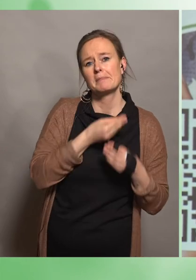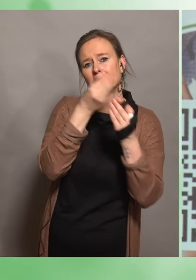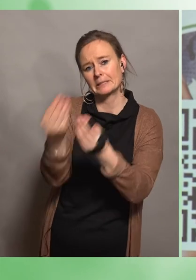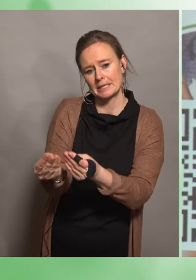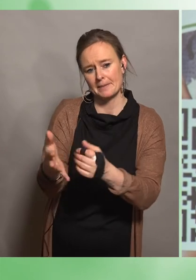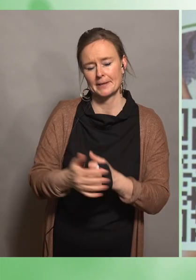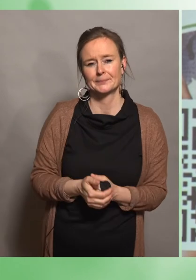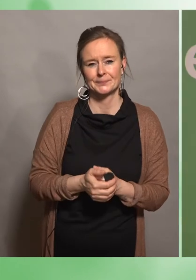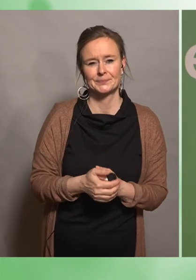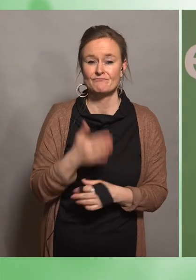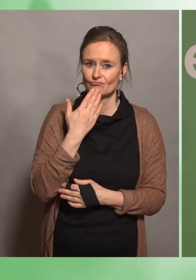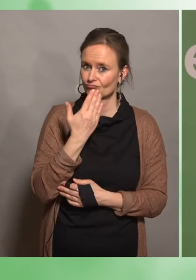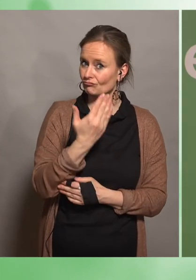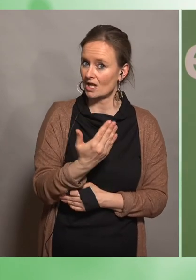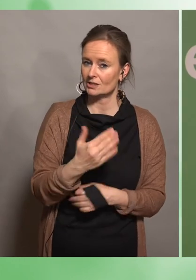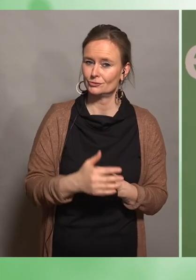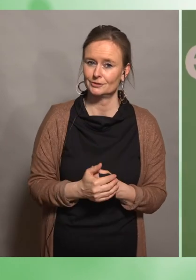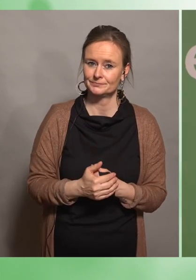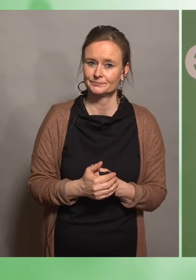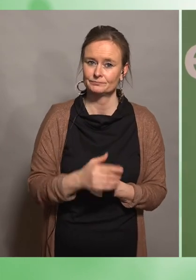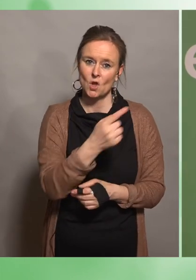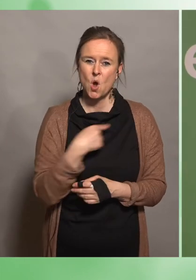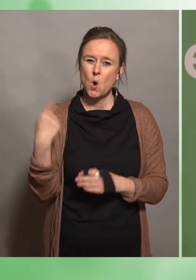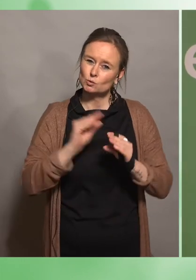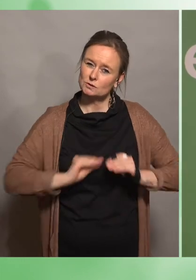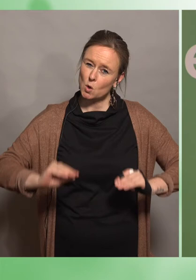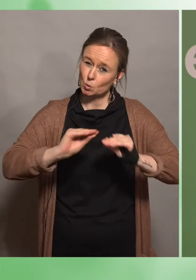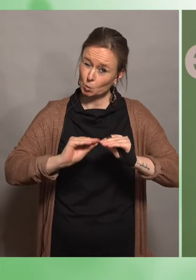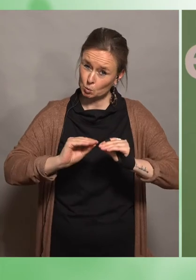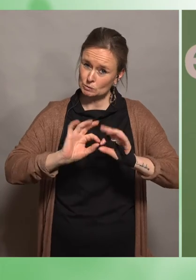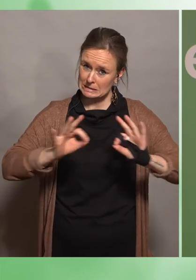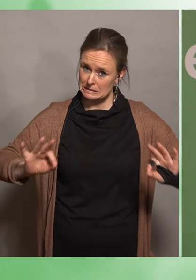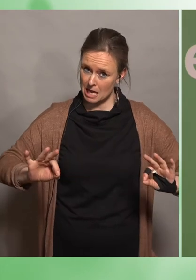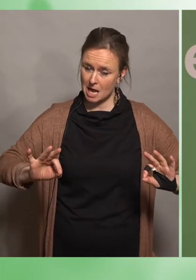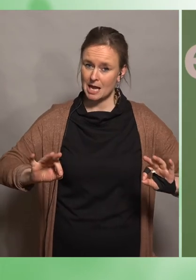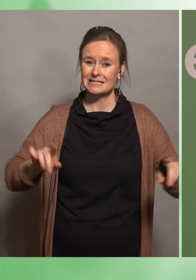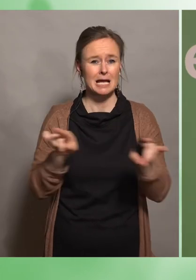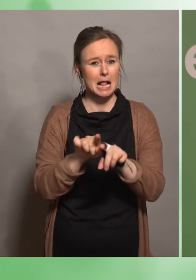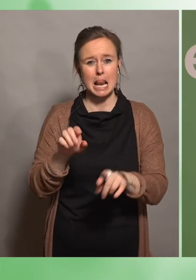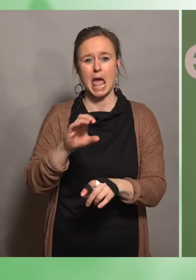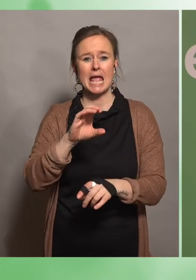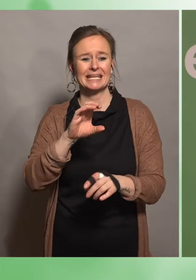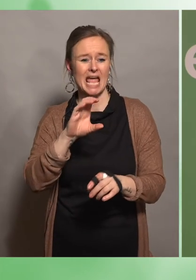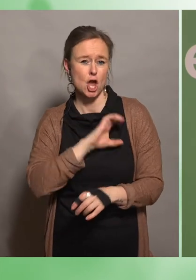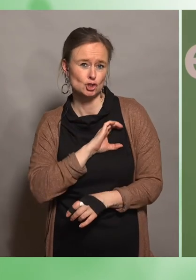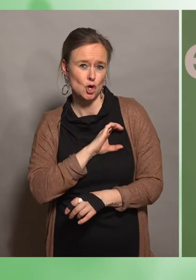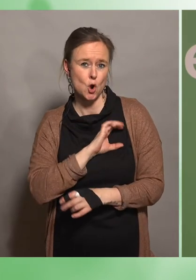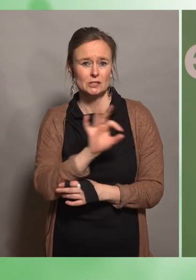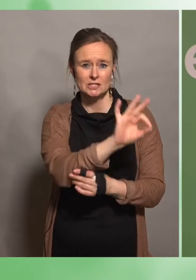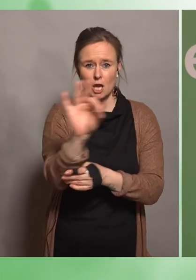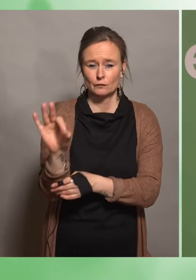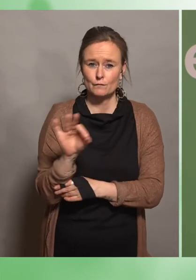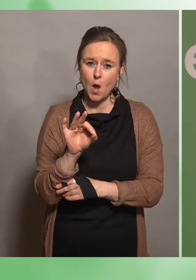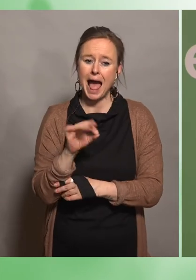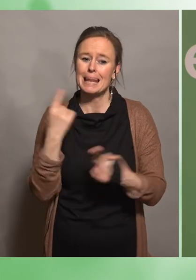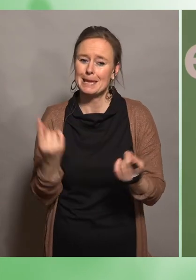Ja, Dankeschön. Unser Grundsatz ist, gleiche Chancen für alle Bewerberinnen und Bewerber. Ich glaube, das ist